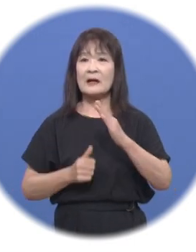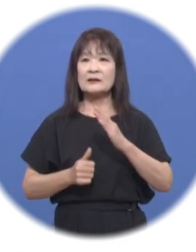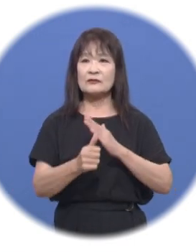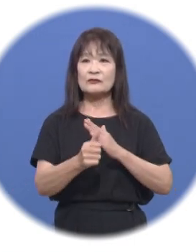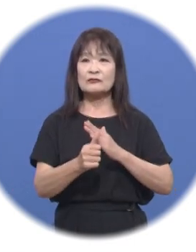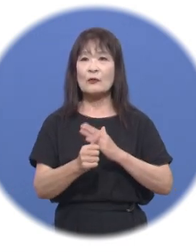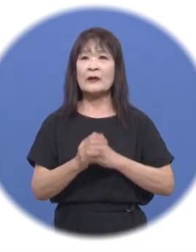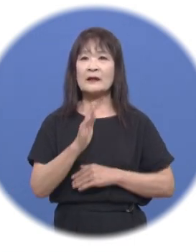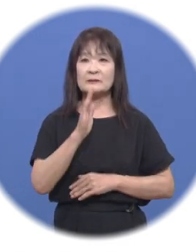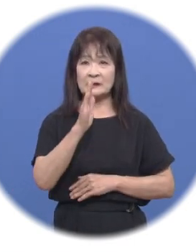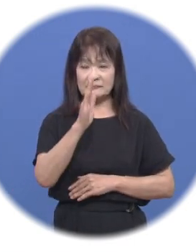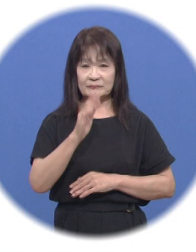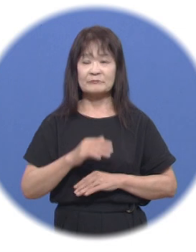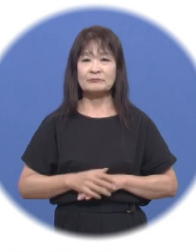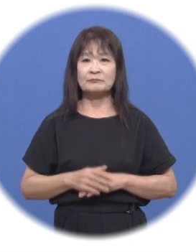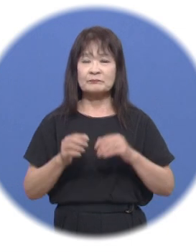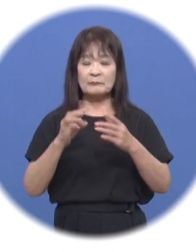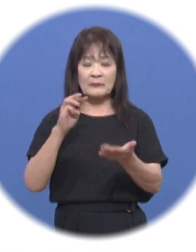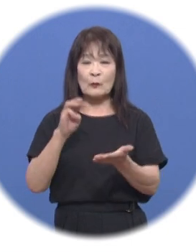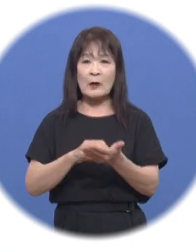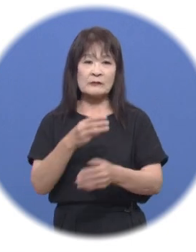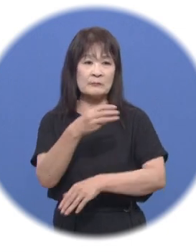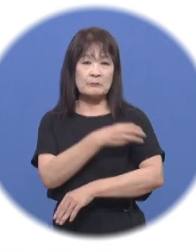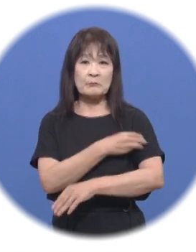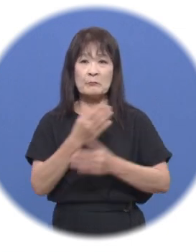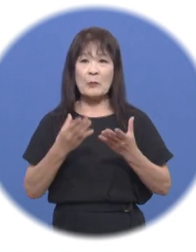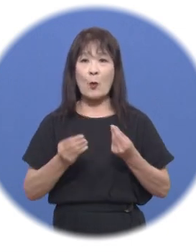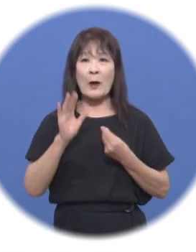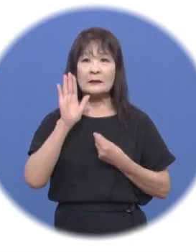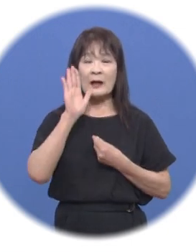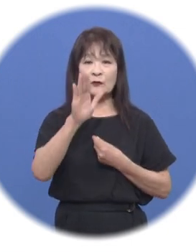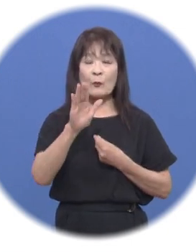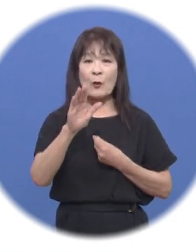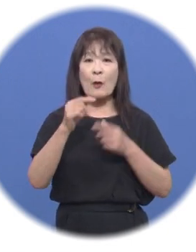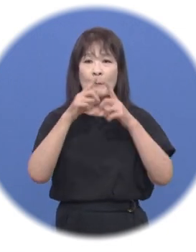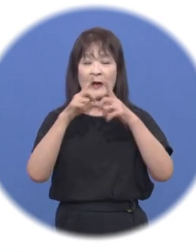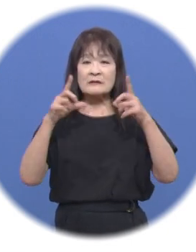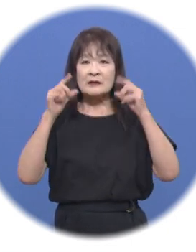がけてください。ワクチン接種後も引き続きマ